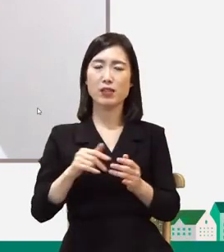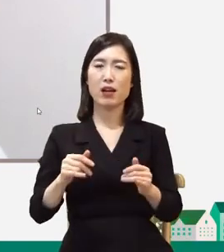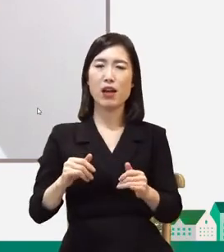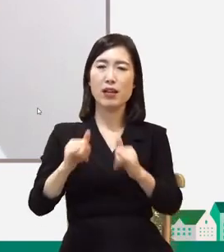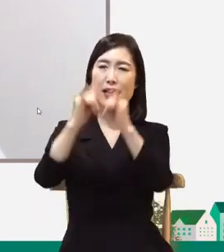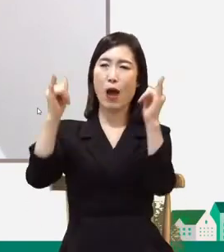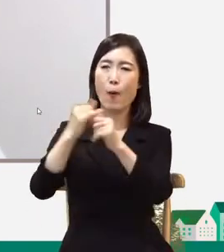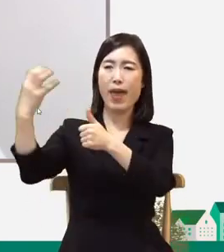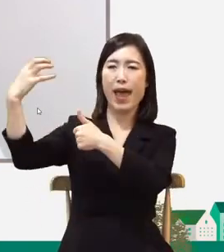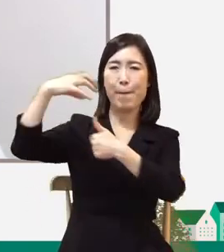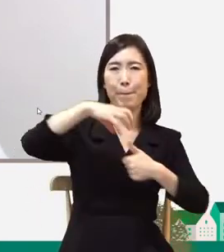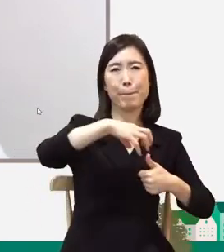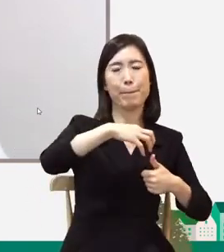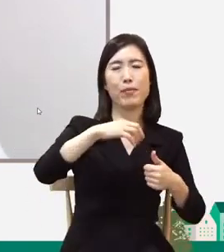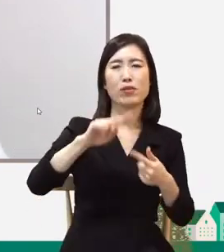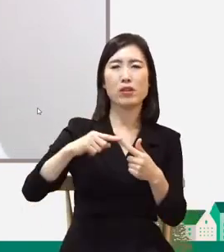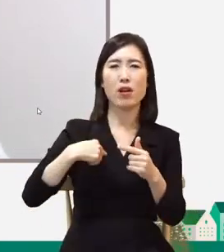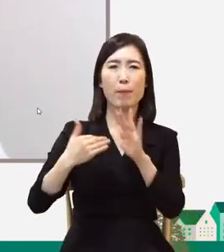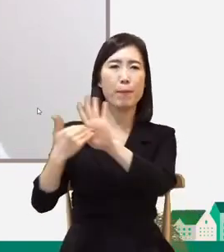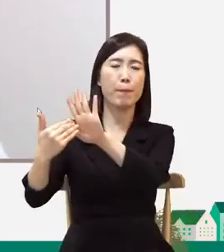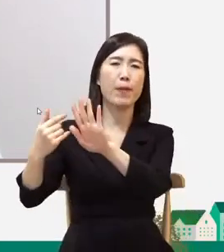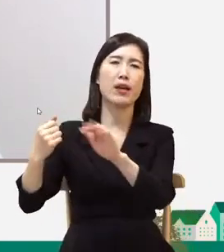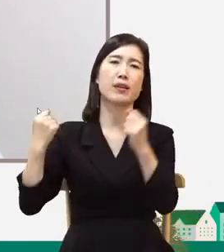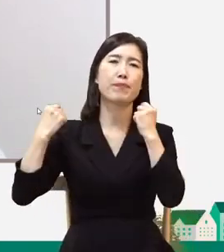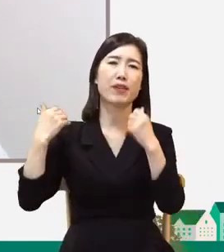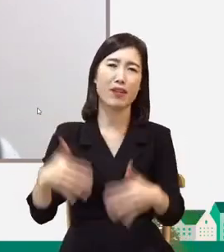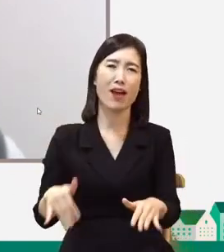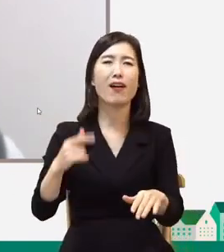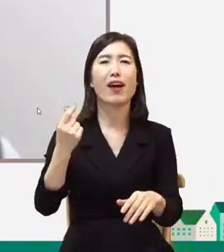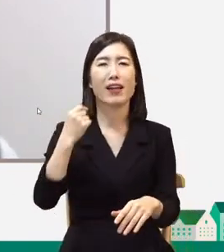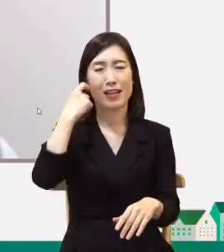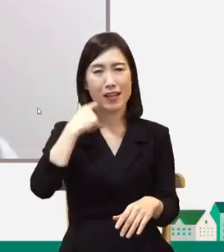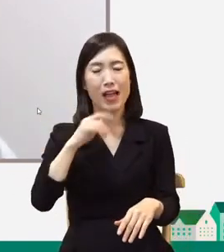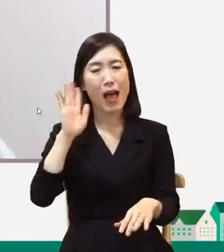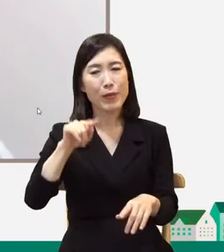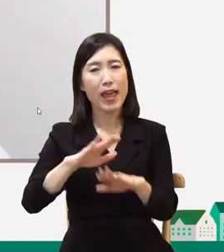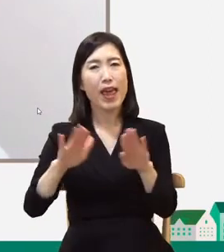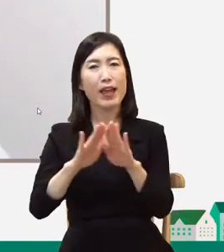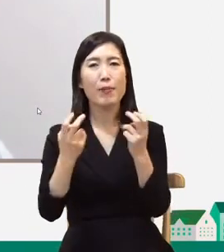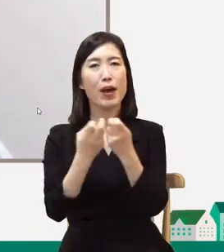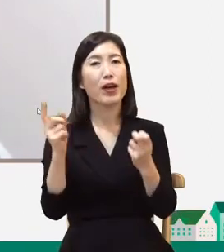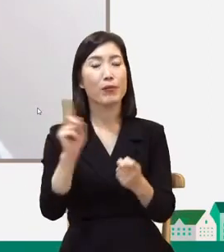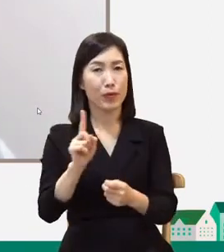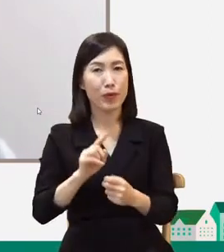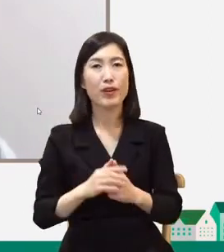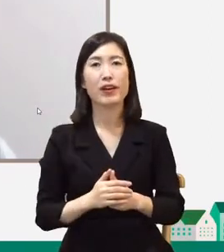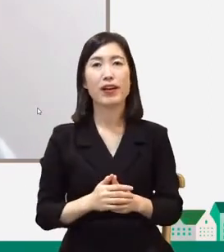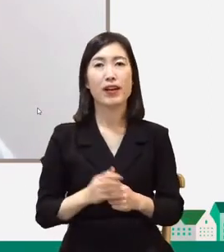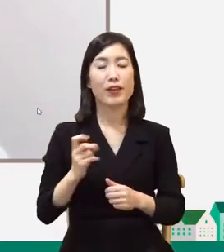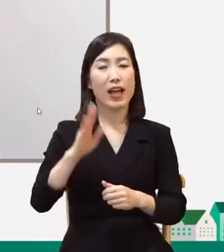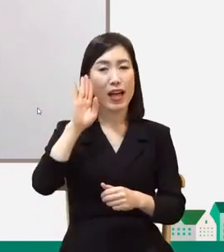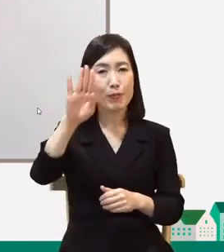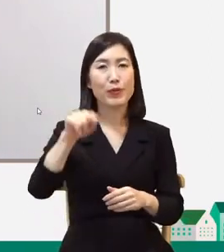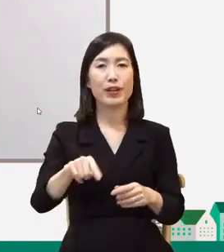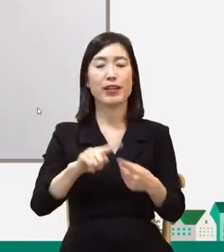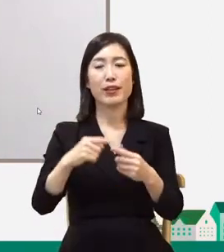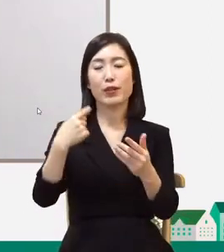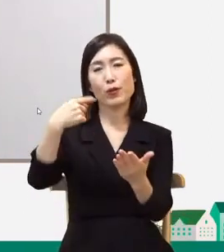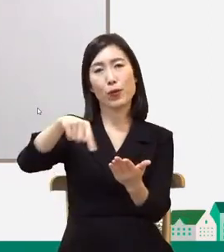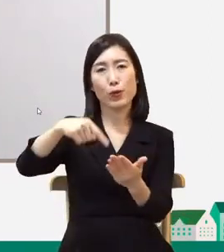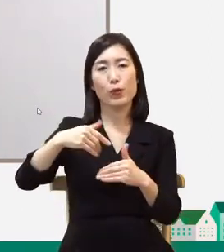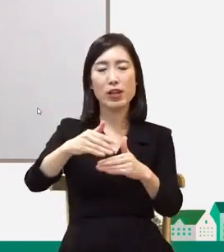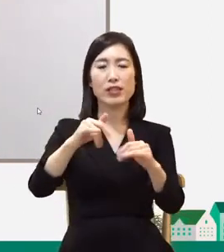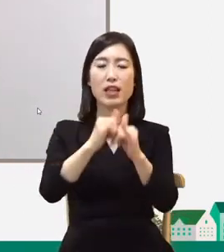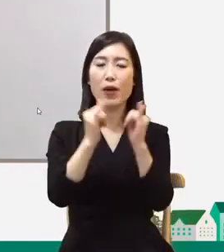이런 부분들을 어떻게 우리는 발전시킬 수 있을까? 그리고 교육은 어떤 교육